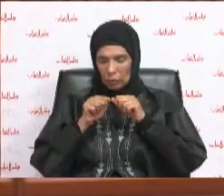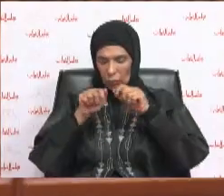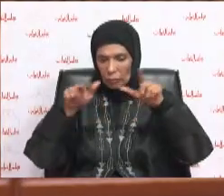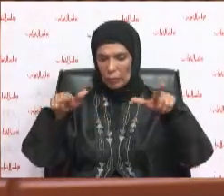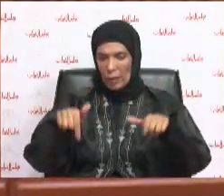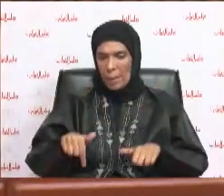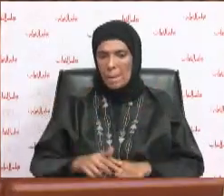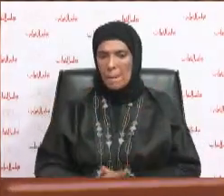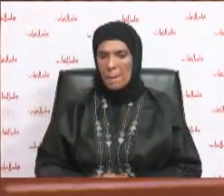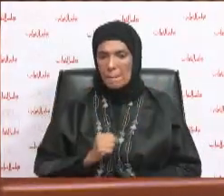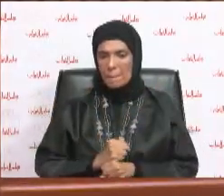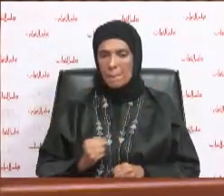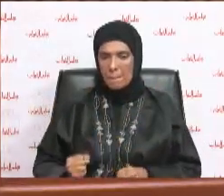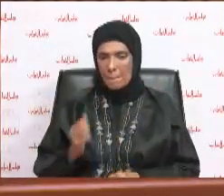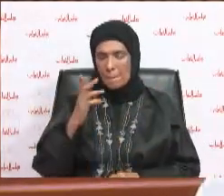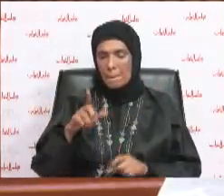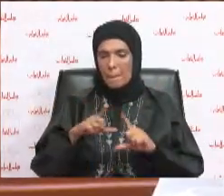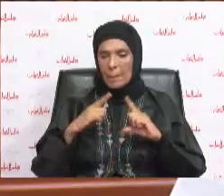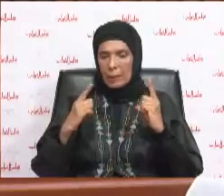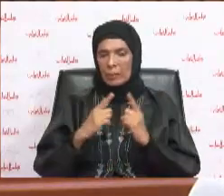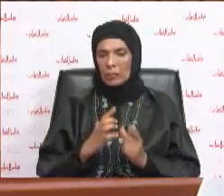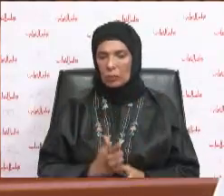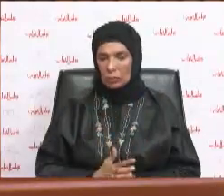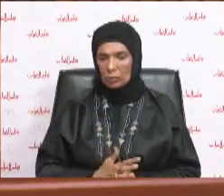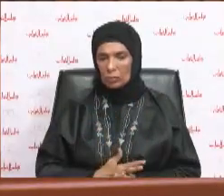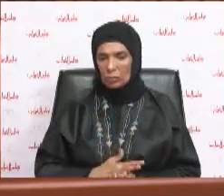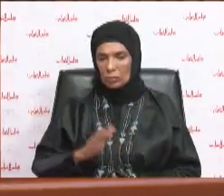يعني المشروع طلع من اللجنه جاي من